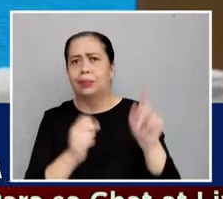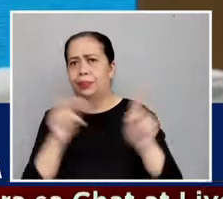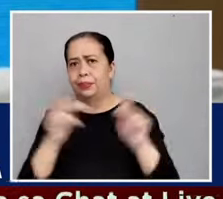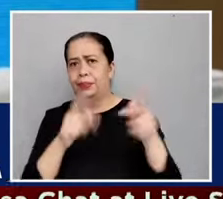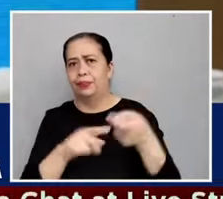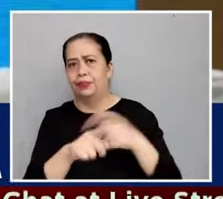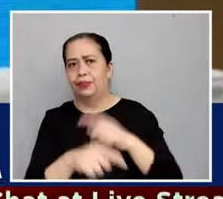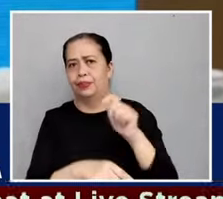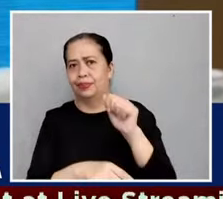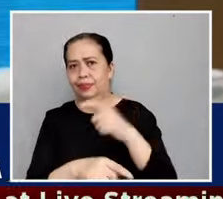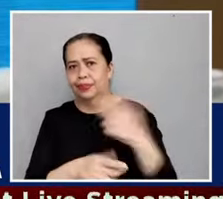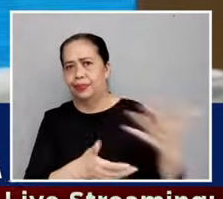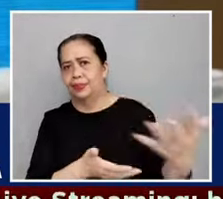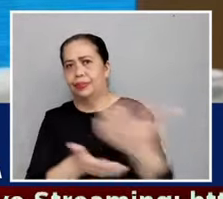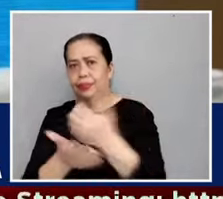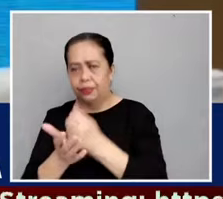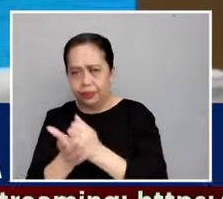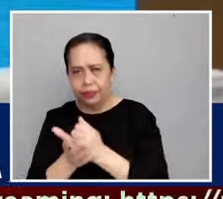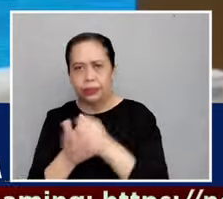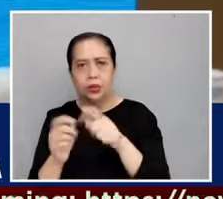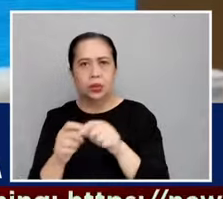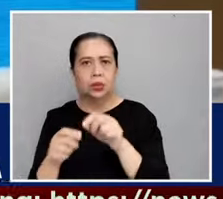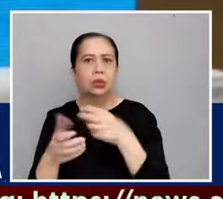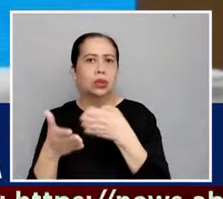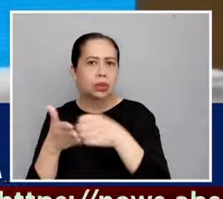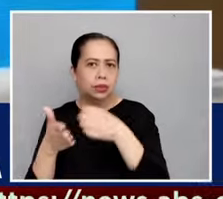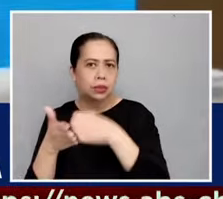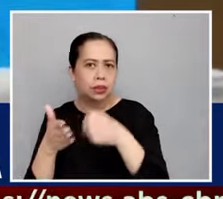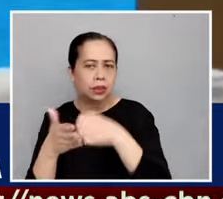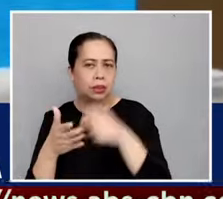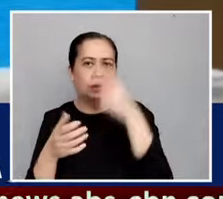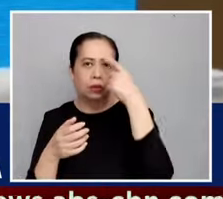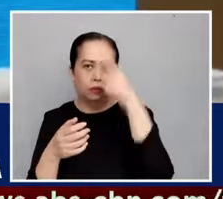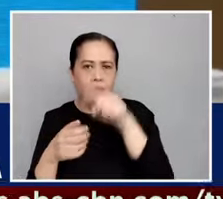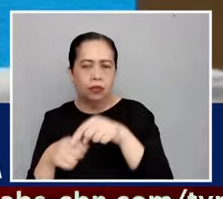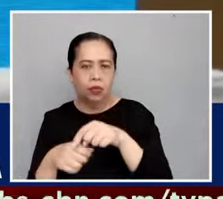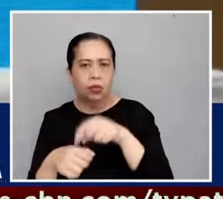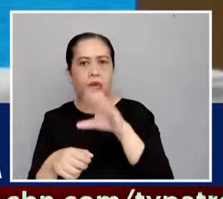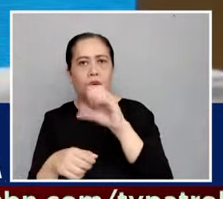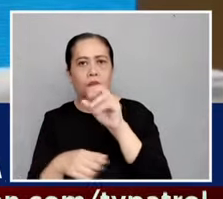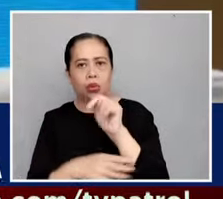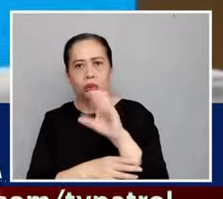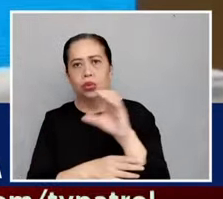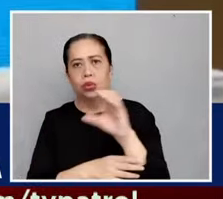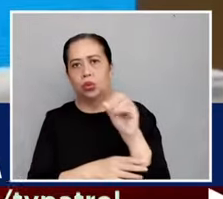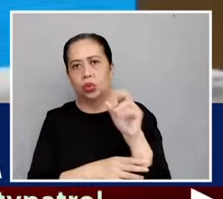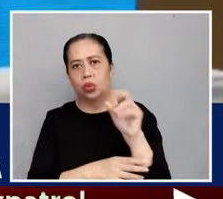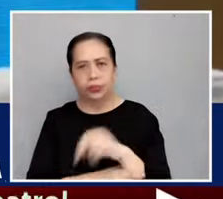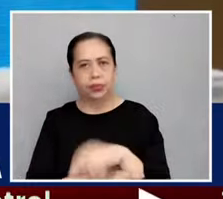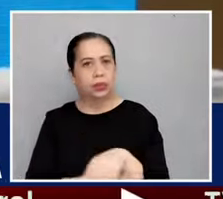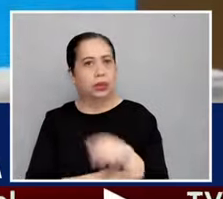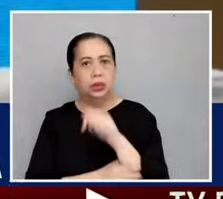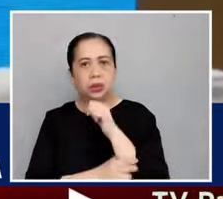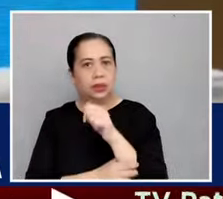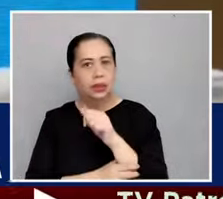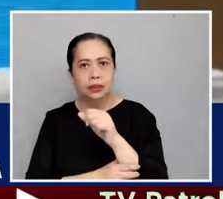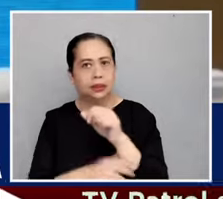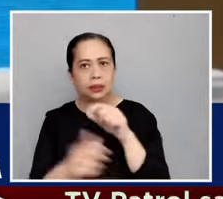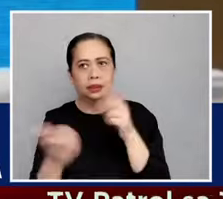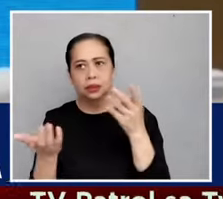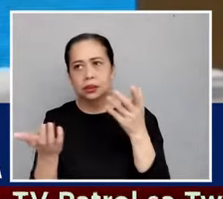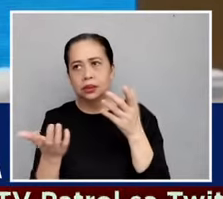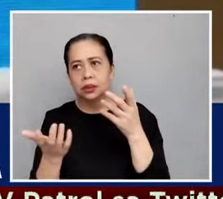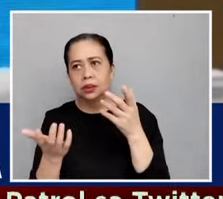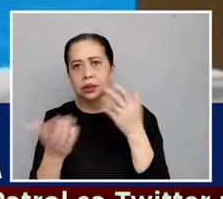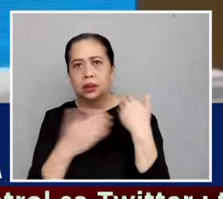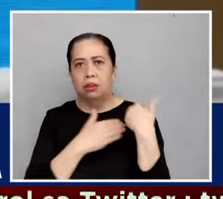28.5 na billion na gagastusin sa CONCON. Hindi po natin kayang